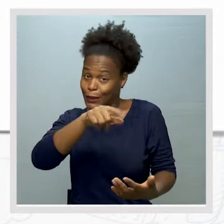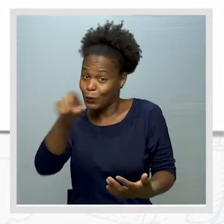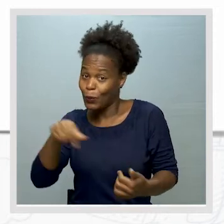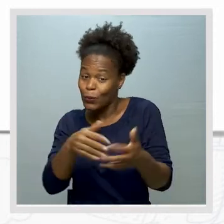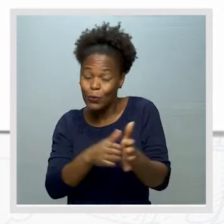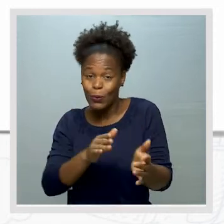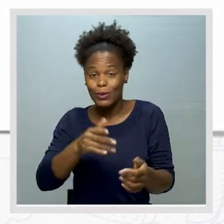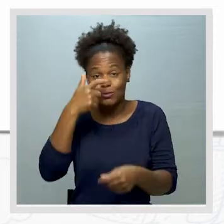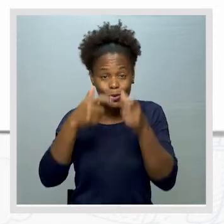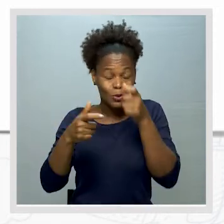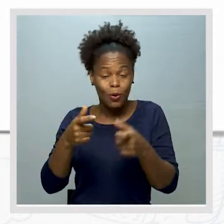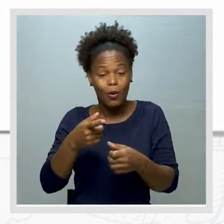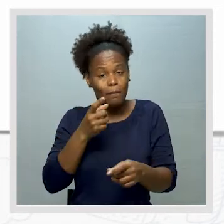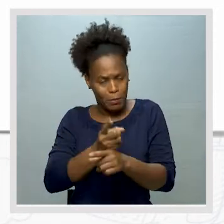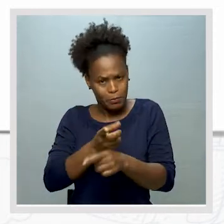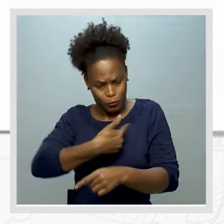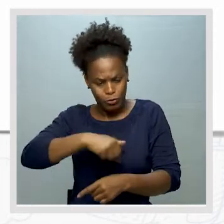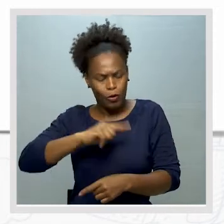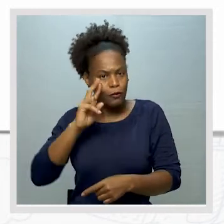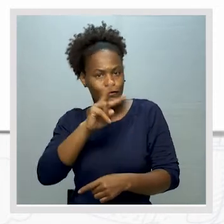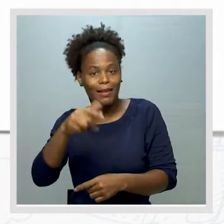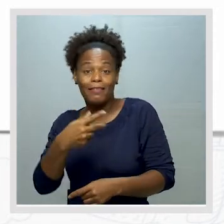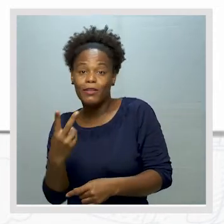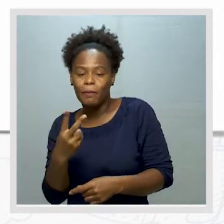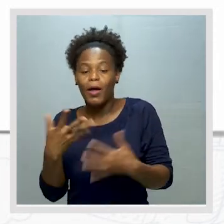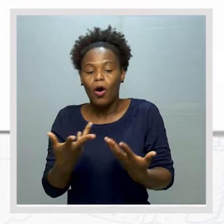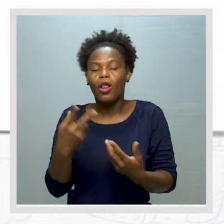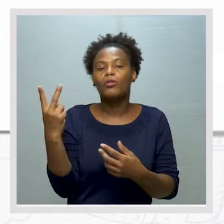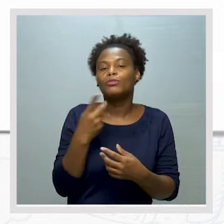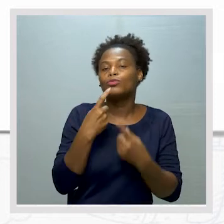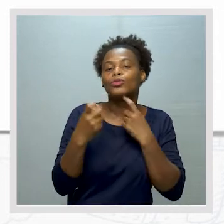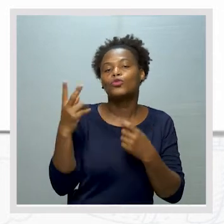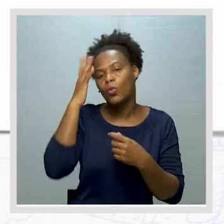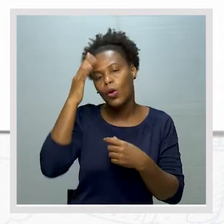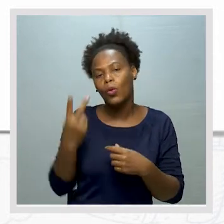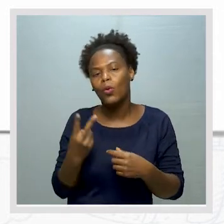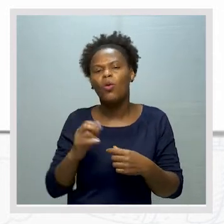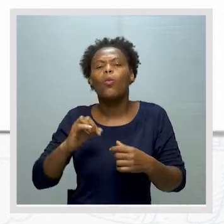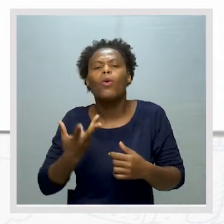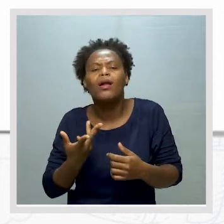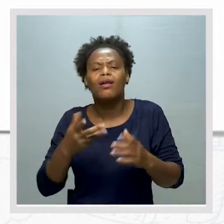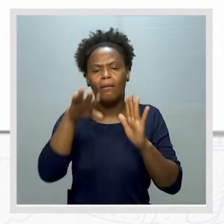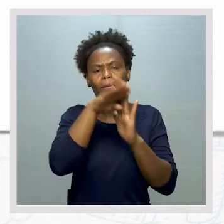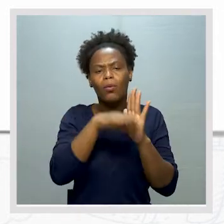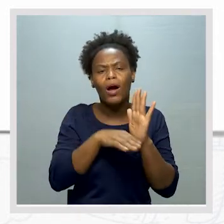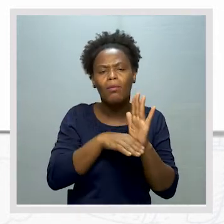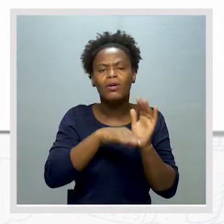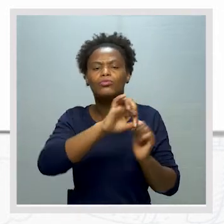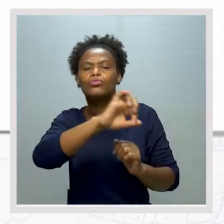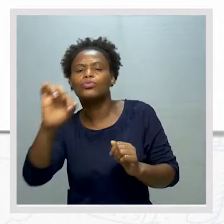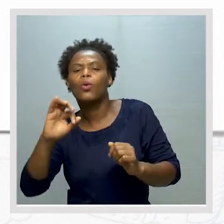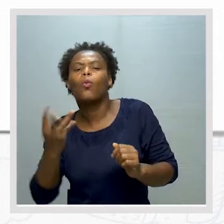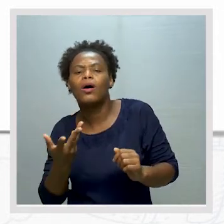monde maintenant regarde la télé. En deux, je vous demande encore, quel programme avez-vous, quel